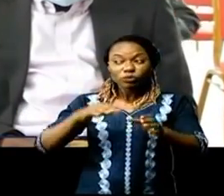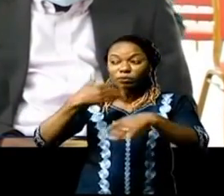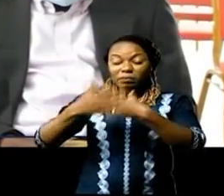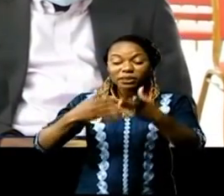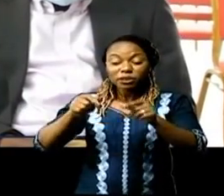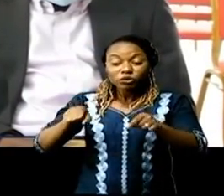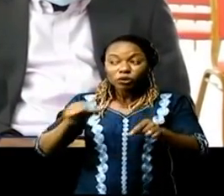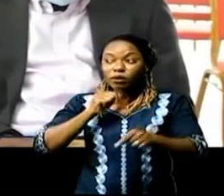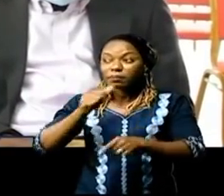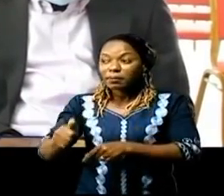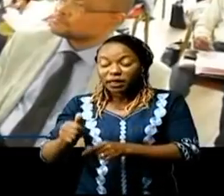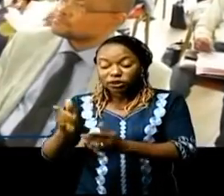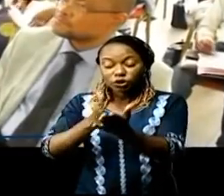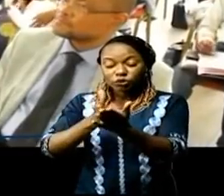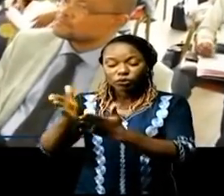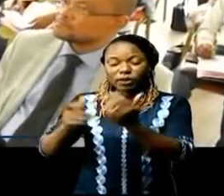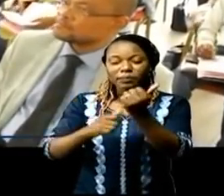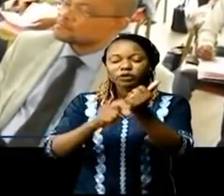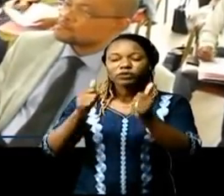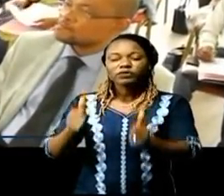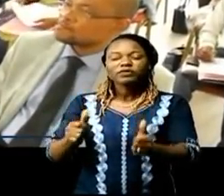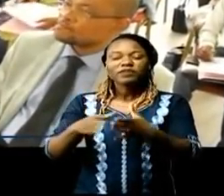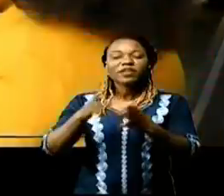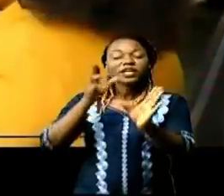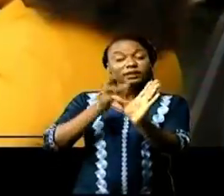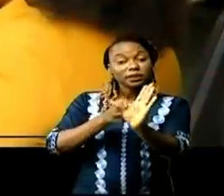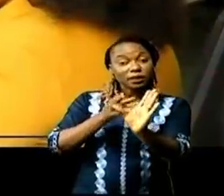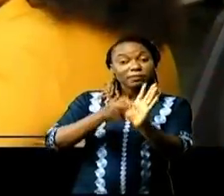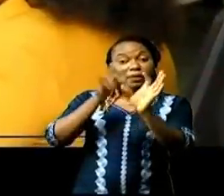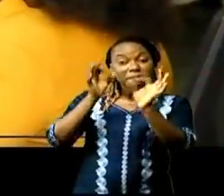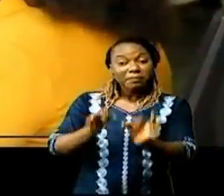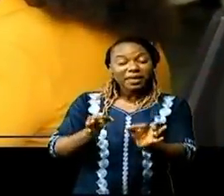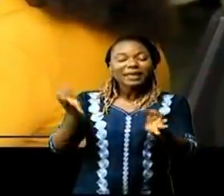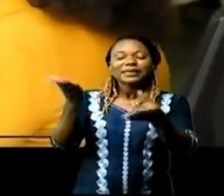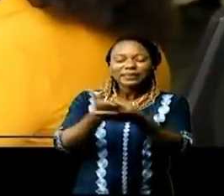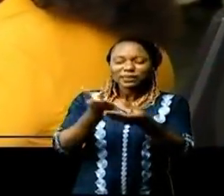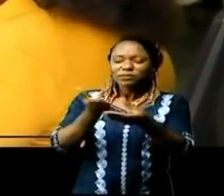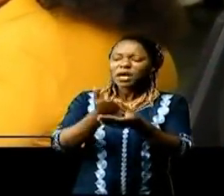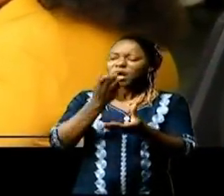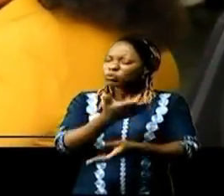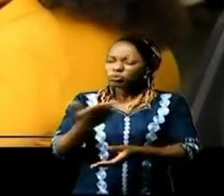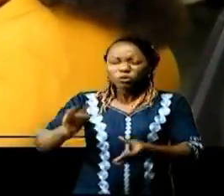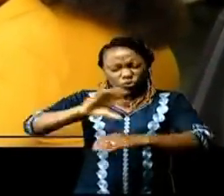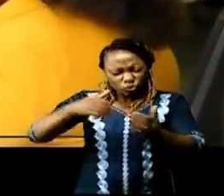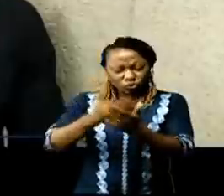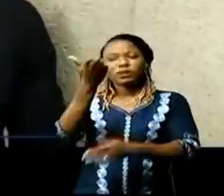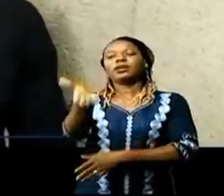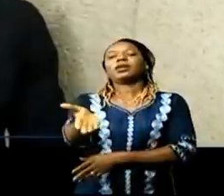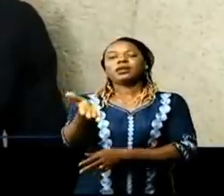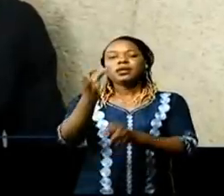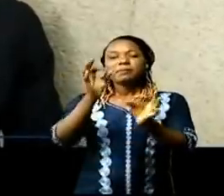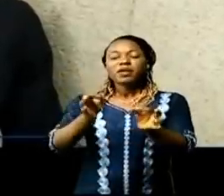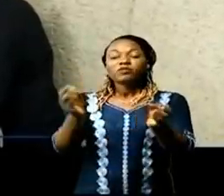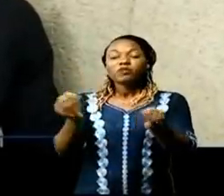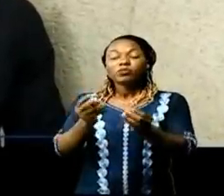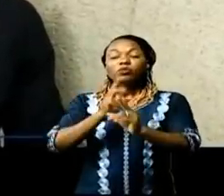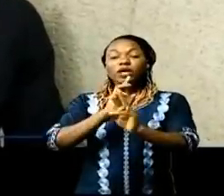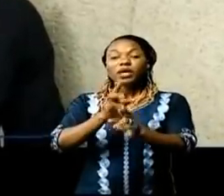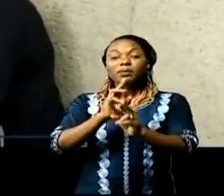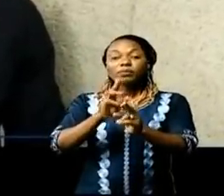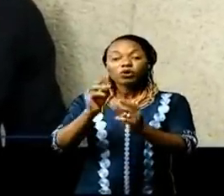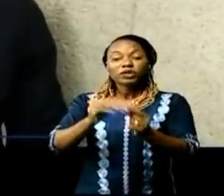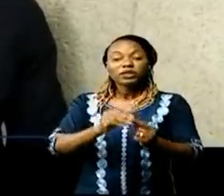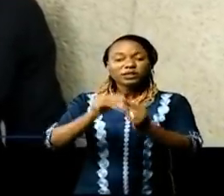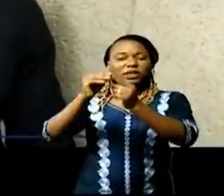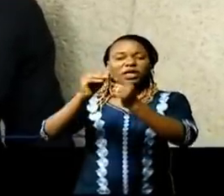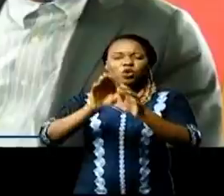internationale sur le droit des personnes vivant avec handicap, mais les instruments et les éléments de la mise en œuvre de ce rapport initial